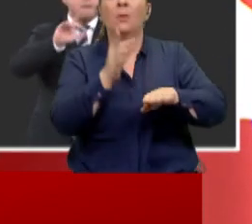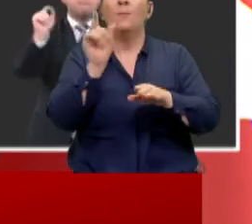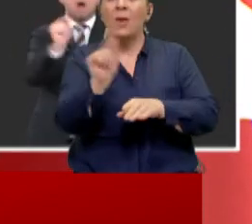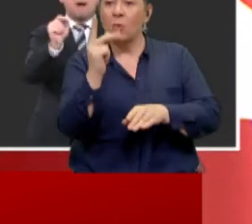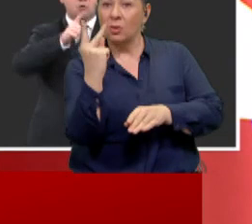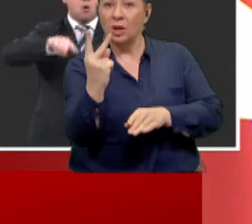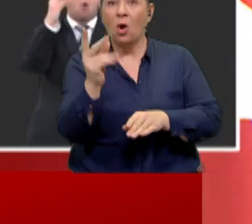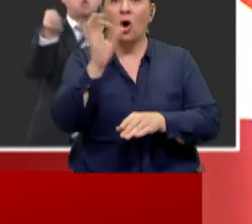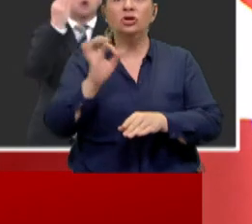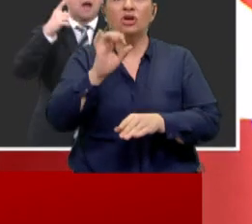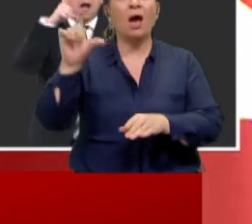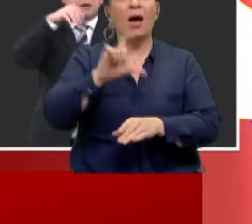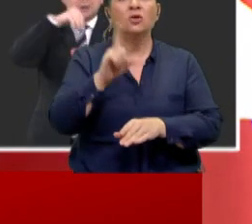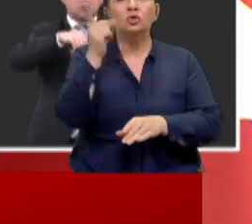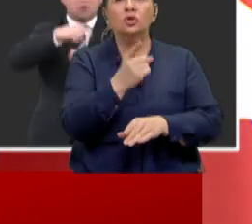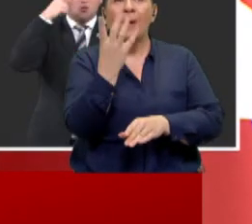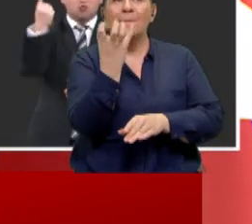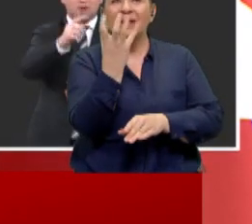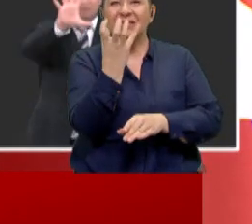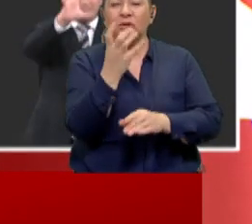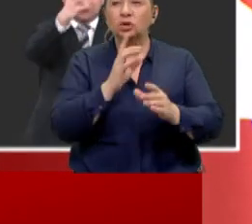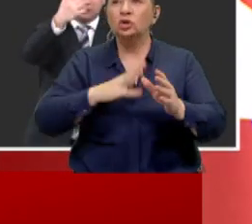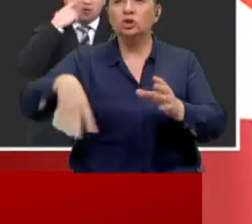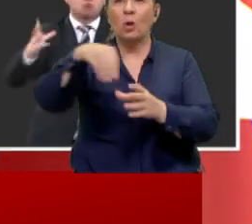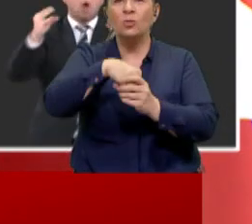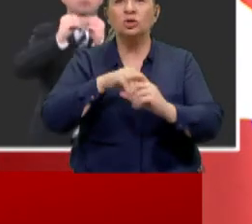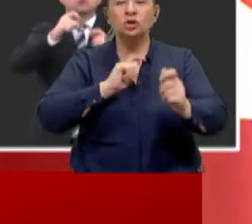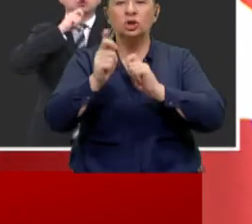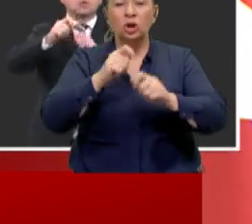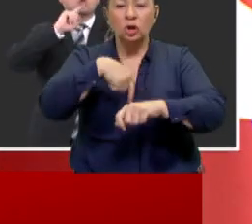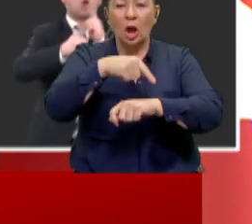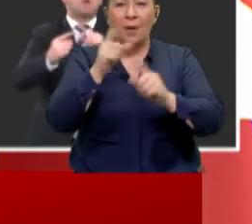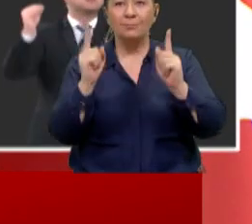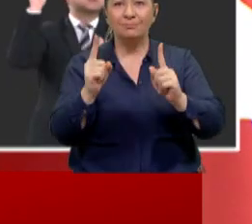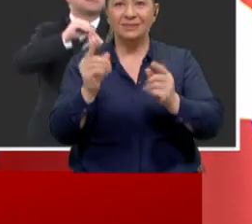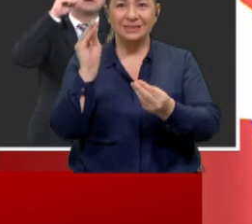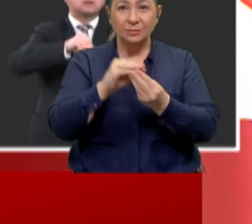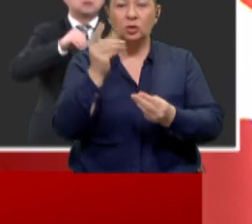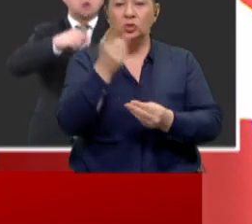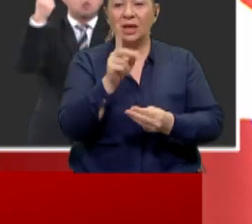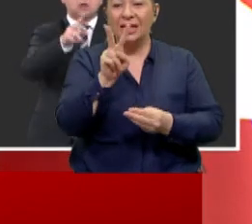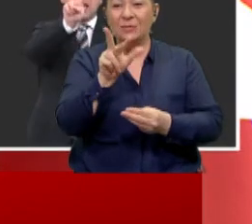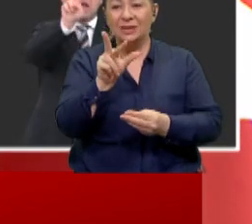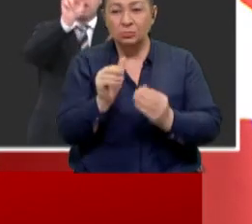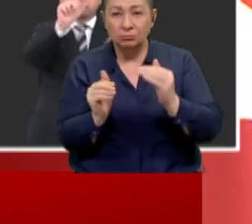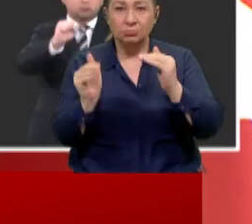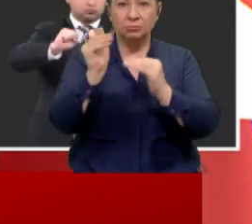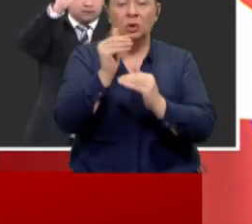Memurlarımızın Ocak ayındaki %5'lik toplu sözleşme dönem zammını %2,5